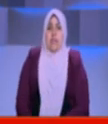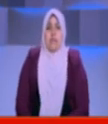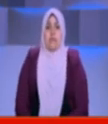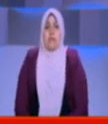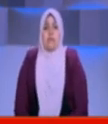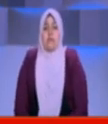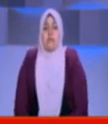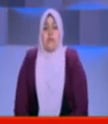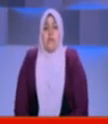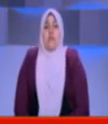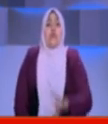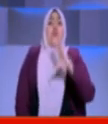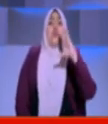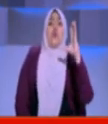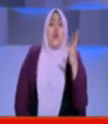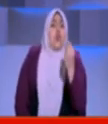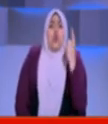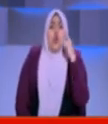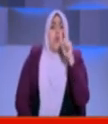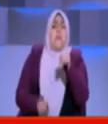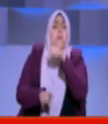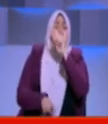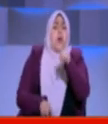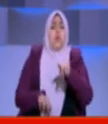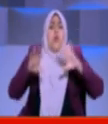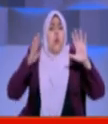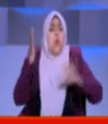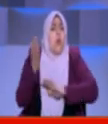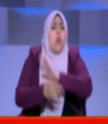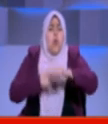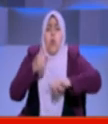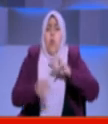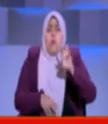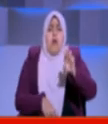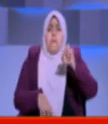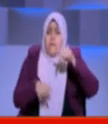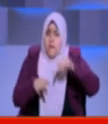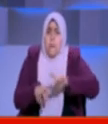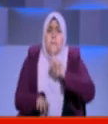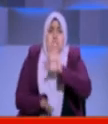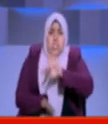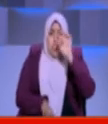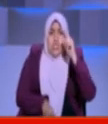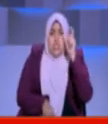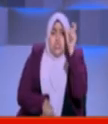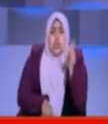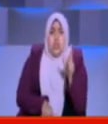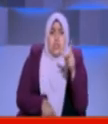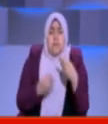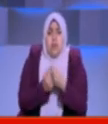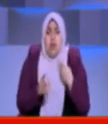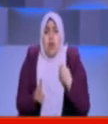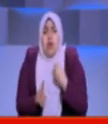الكاظمي. كلهم يخطئون وكلهم قد أتوا بالتسوية السياسية، لا يوجد أي شخصية لم يأتي من قبل التحزبية